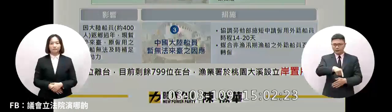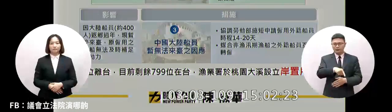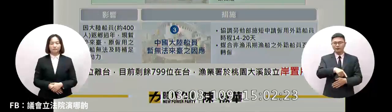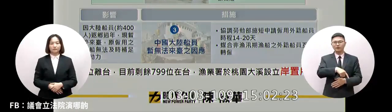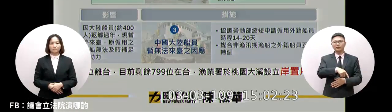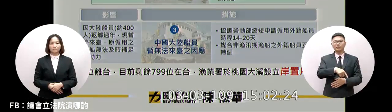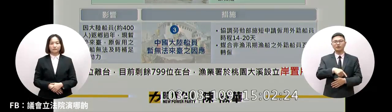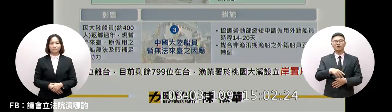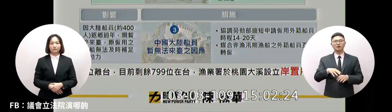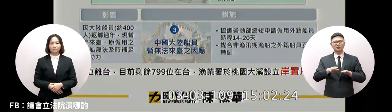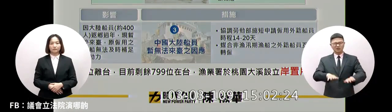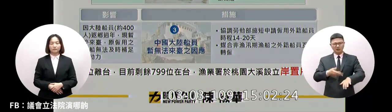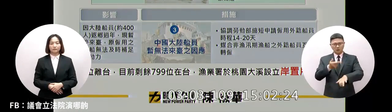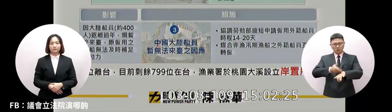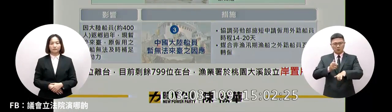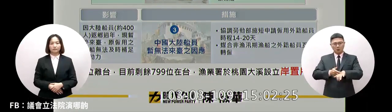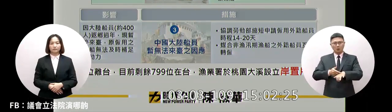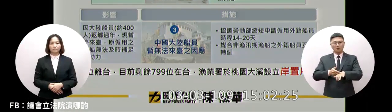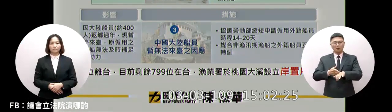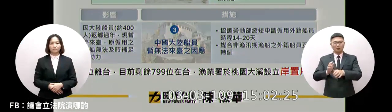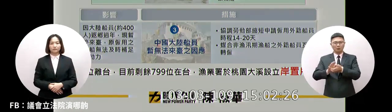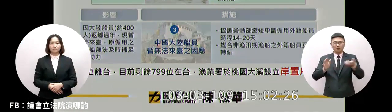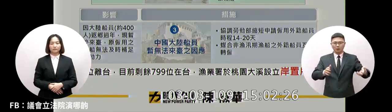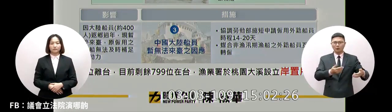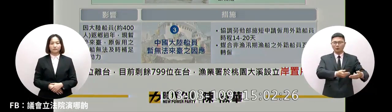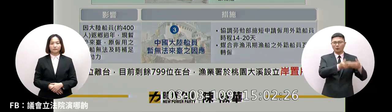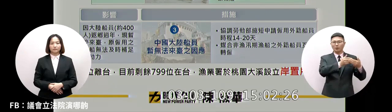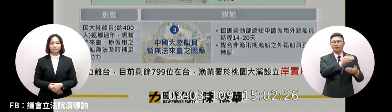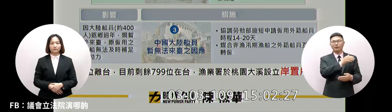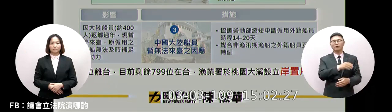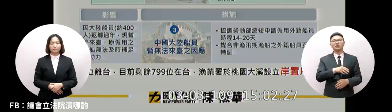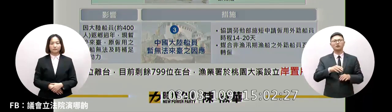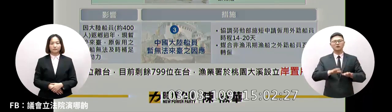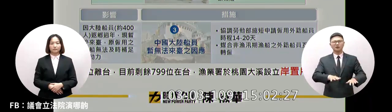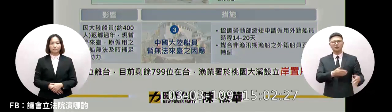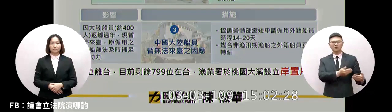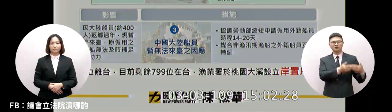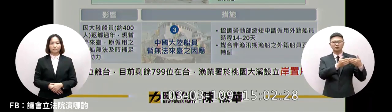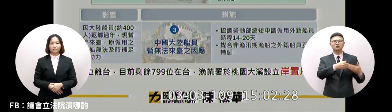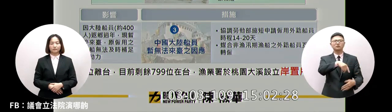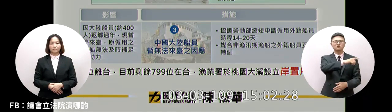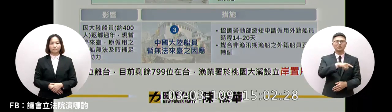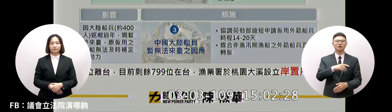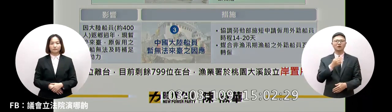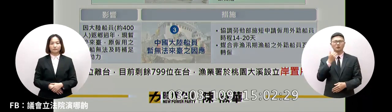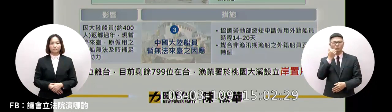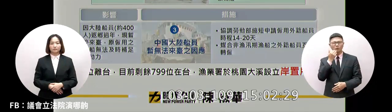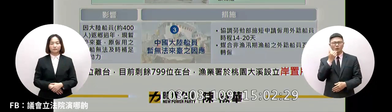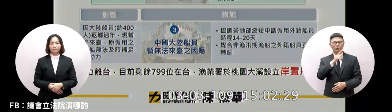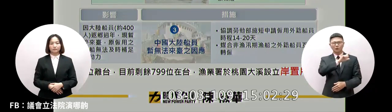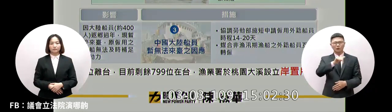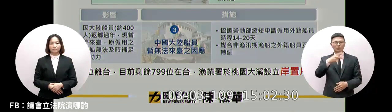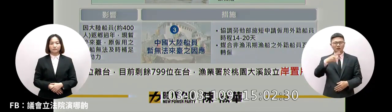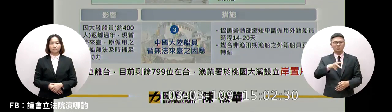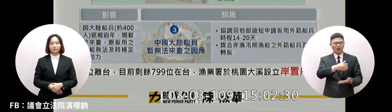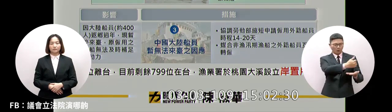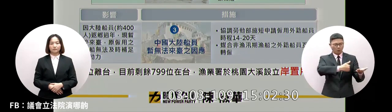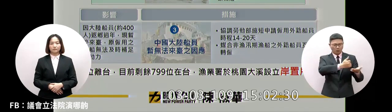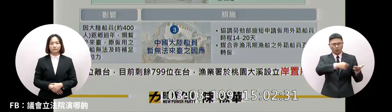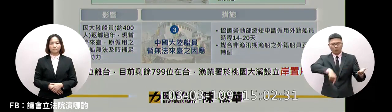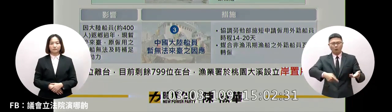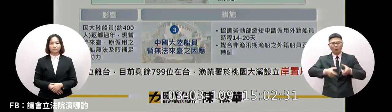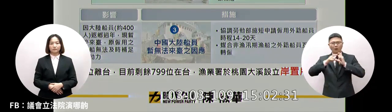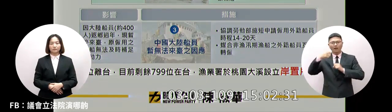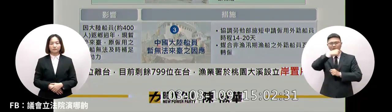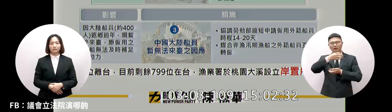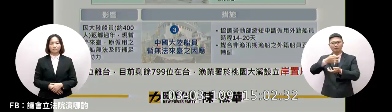很多技术到中国，所以中国可能有一些产品又倾销到台湾了哈。不